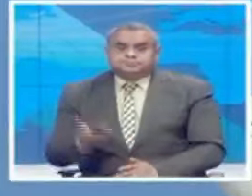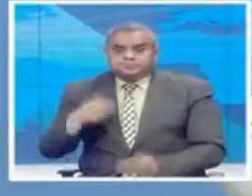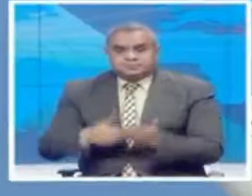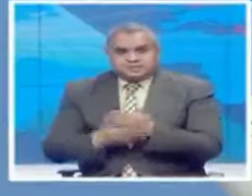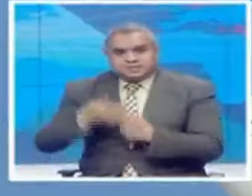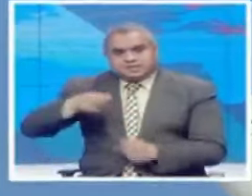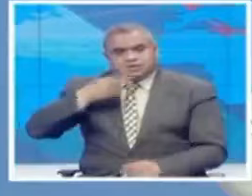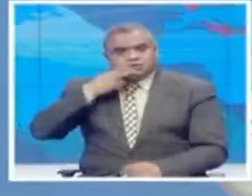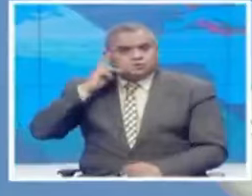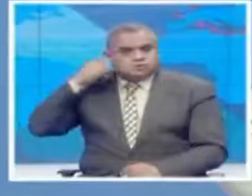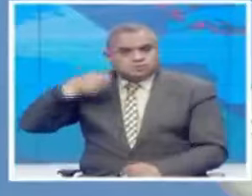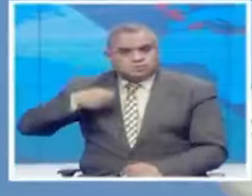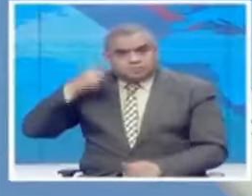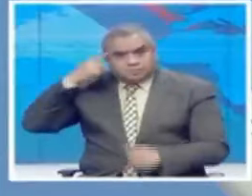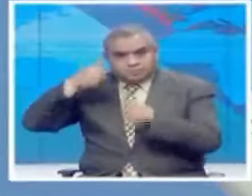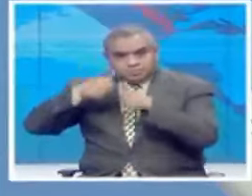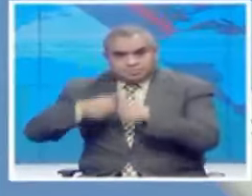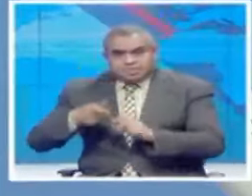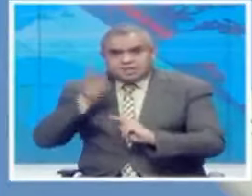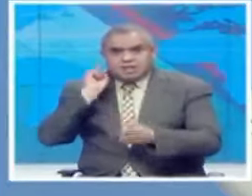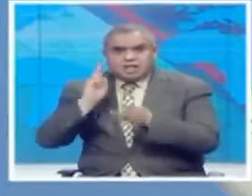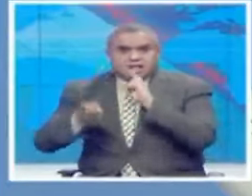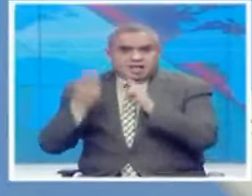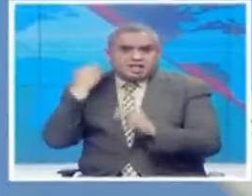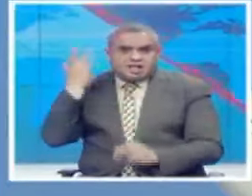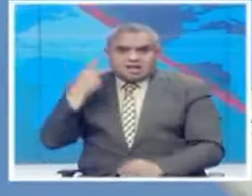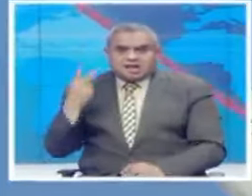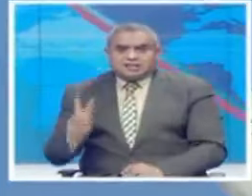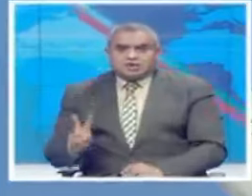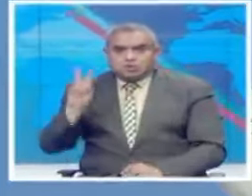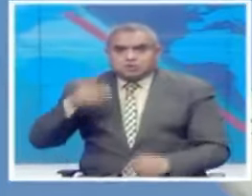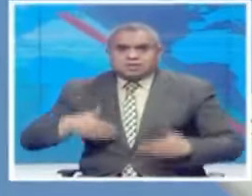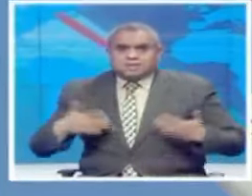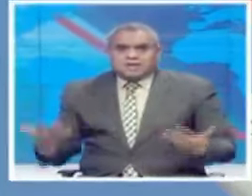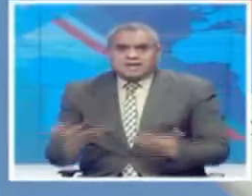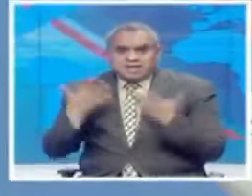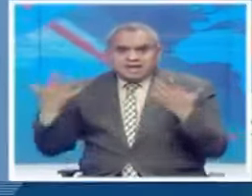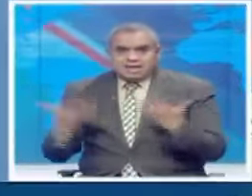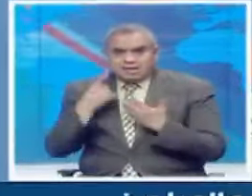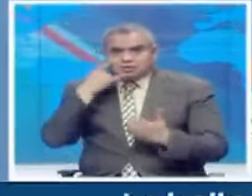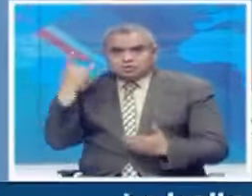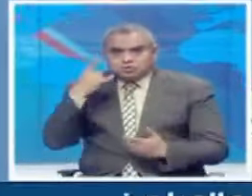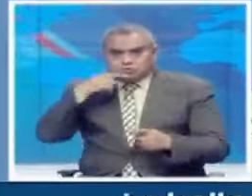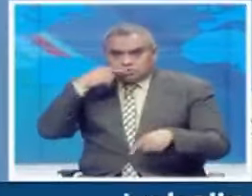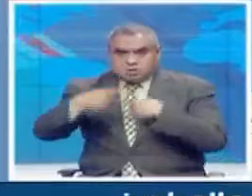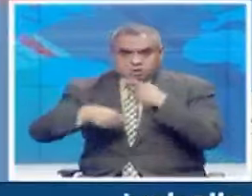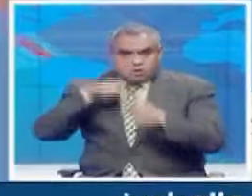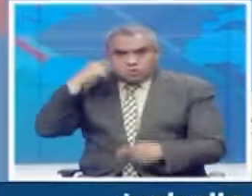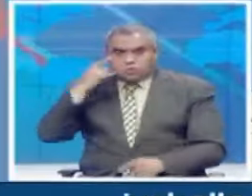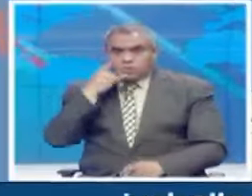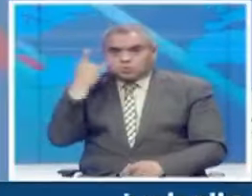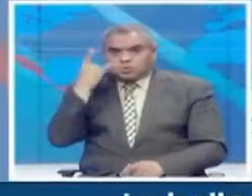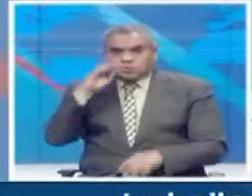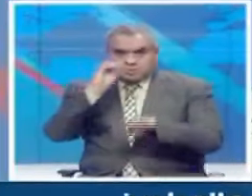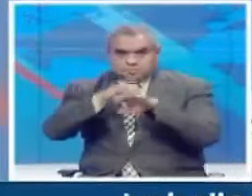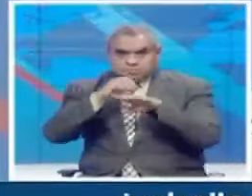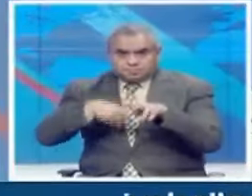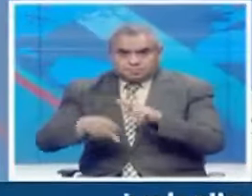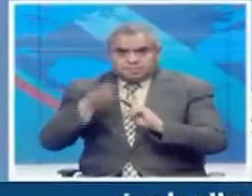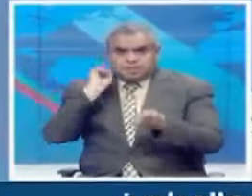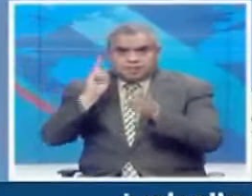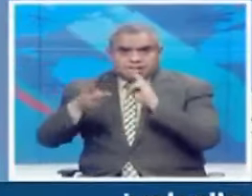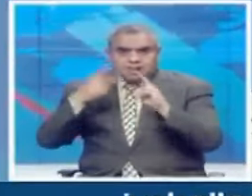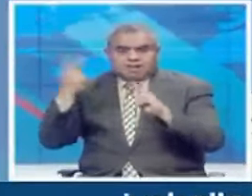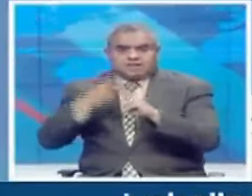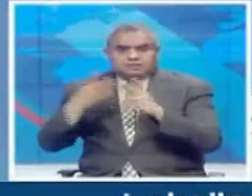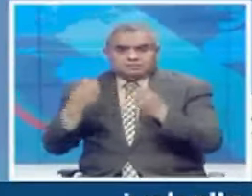مرحبا مجددا. بمناسبة الاحتفال بالذكرى 72 لعيد الشرطة، واصلت وزارة الداخلية مشاركتها المواطنين الاحتفال